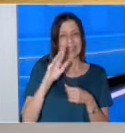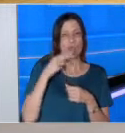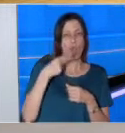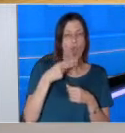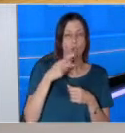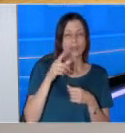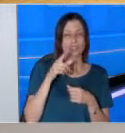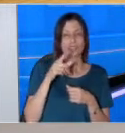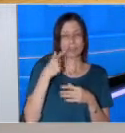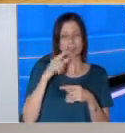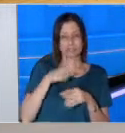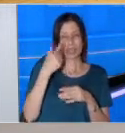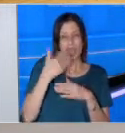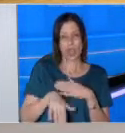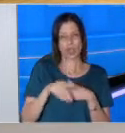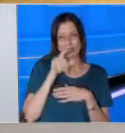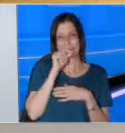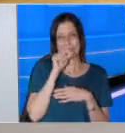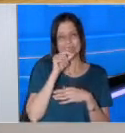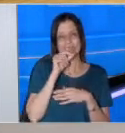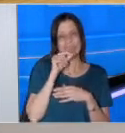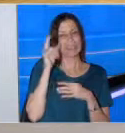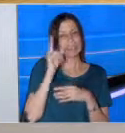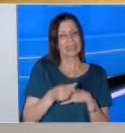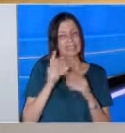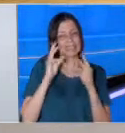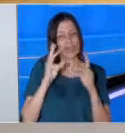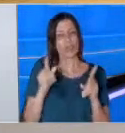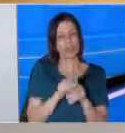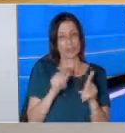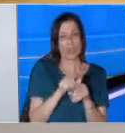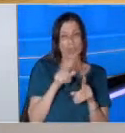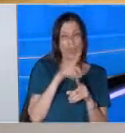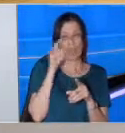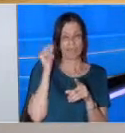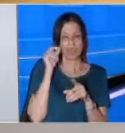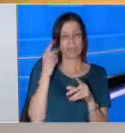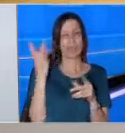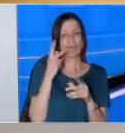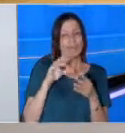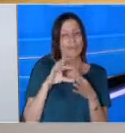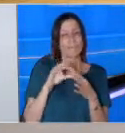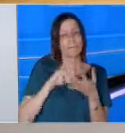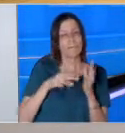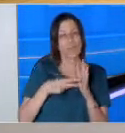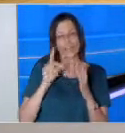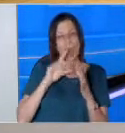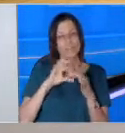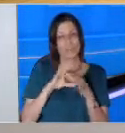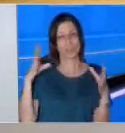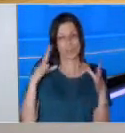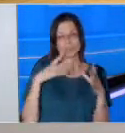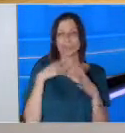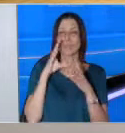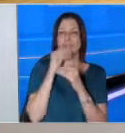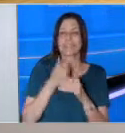תמונה דין שדרות כדין תל אביב, ועוד כהנה וכהנה, שכמובן הפוליטיקה איננה מנותקת מהעניין. כן, יניר, בוא נדבר על שרי החוץ